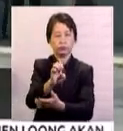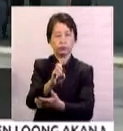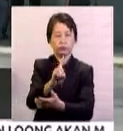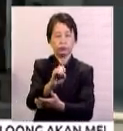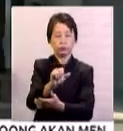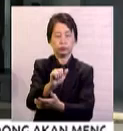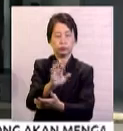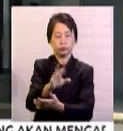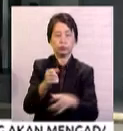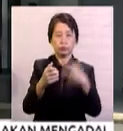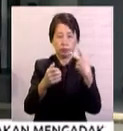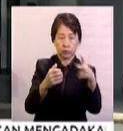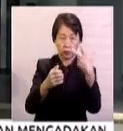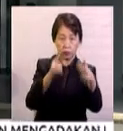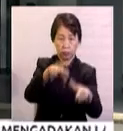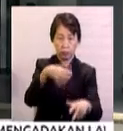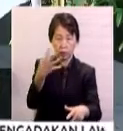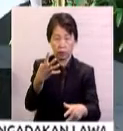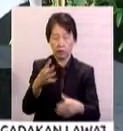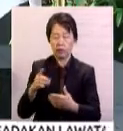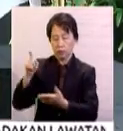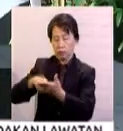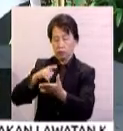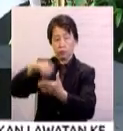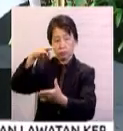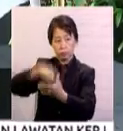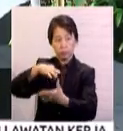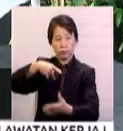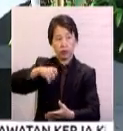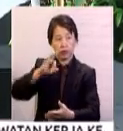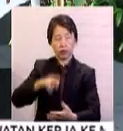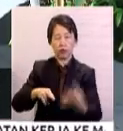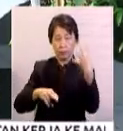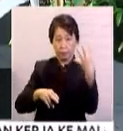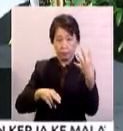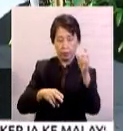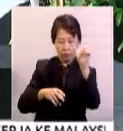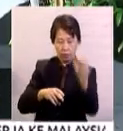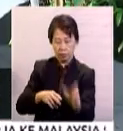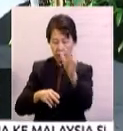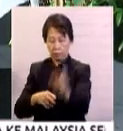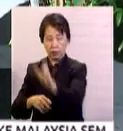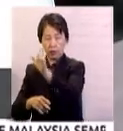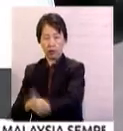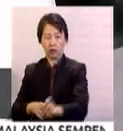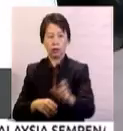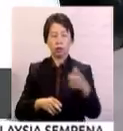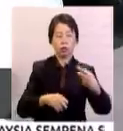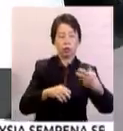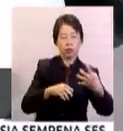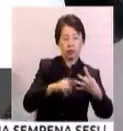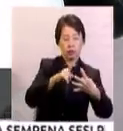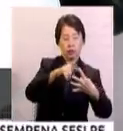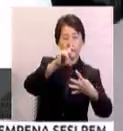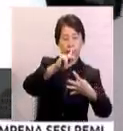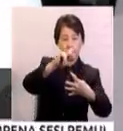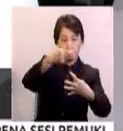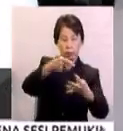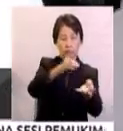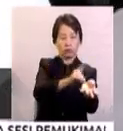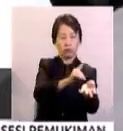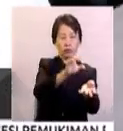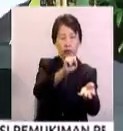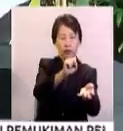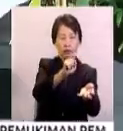13 April nanti. PRK Dun Rantau menyaksikan pertandingan empat penjuru melibatkan calon Pakatan Harapan Dr. S.